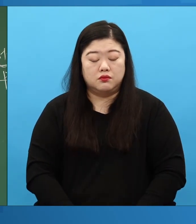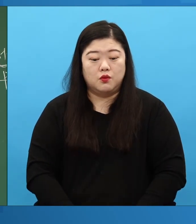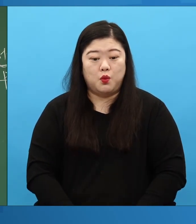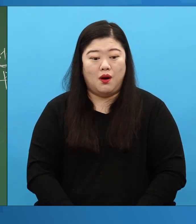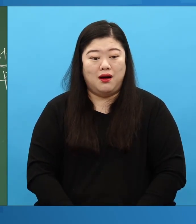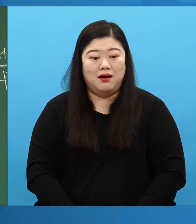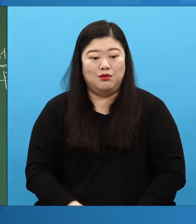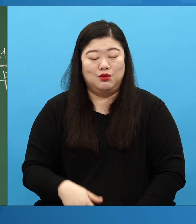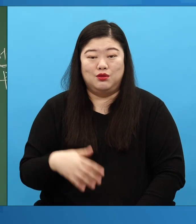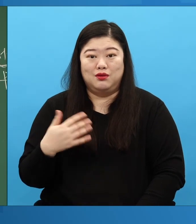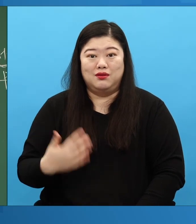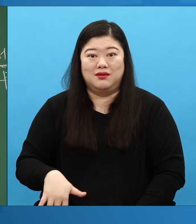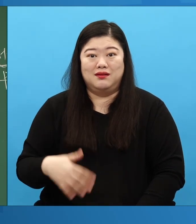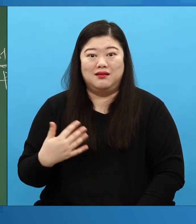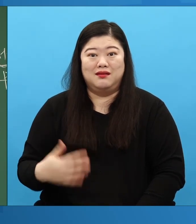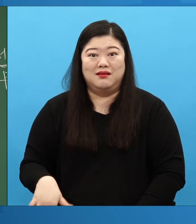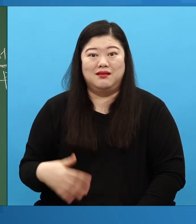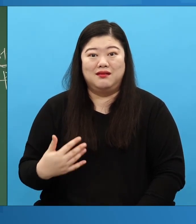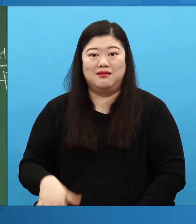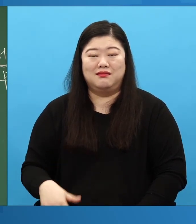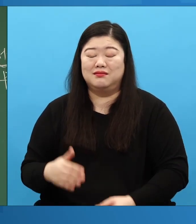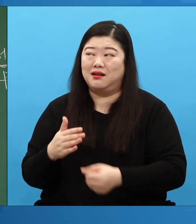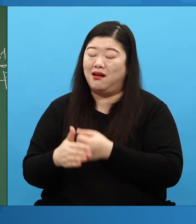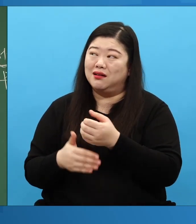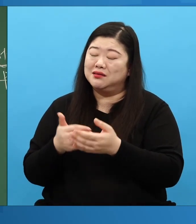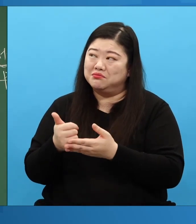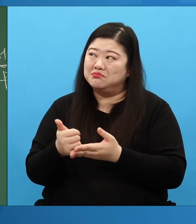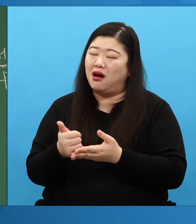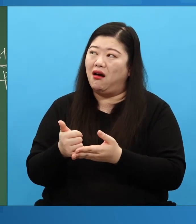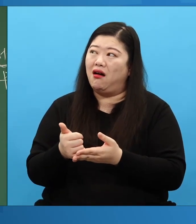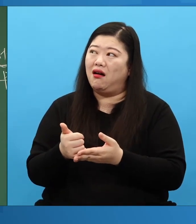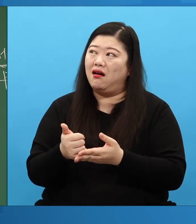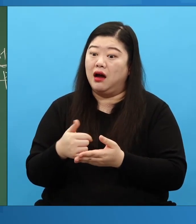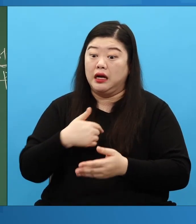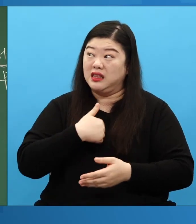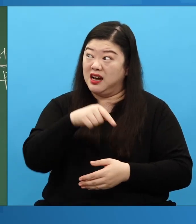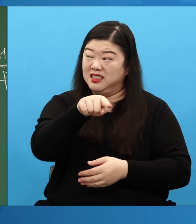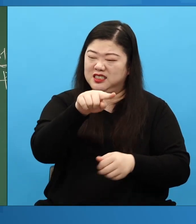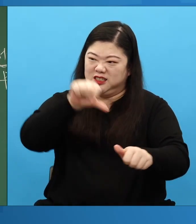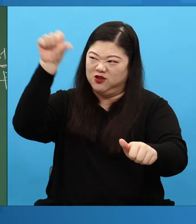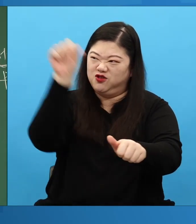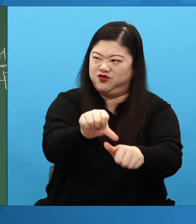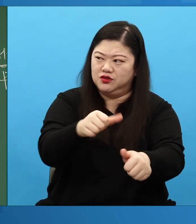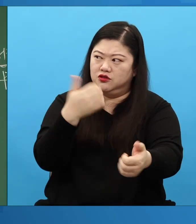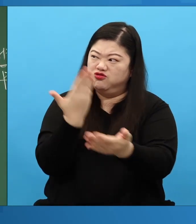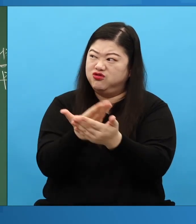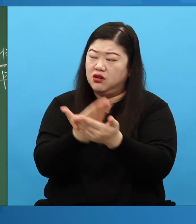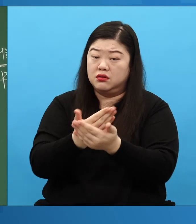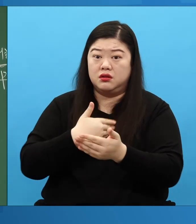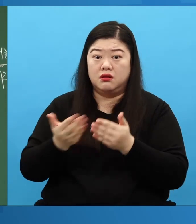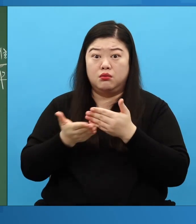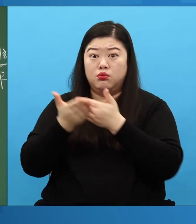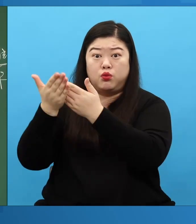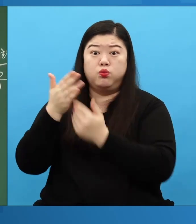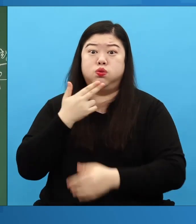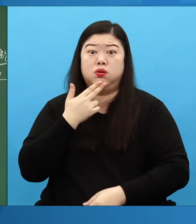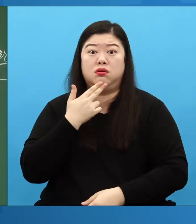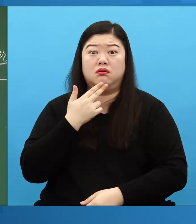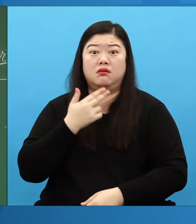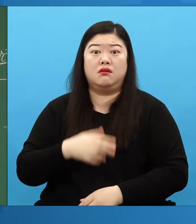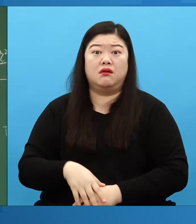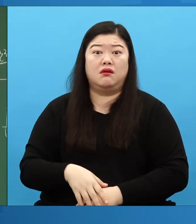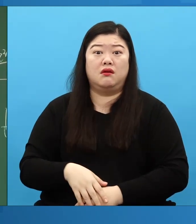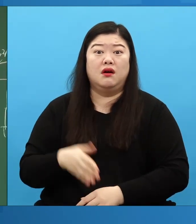중요한 거구나. And so this is how important it is to pray for someone else. 뭐 내가 저주 기도를 한 게 아니라니까요. And I didn't pray curses upon 그 사람이 them. 하나님 지금 역사하셔서 정말